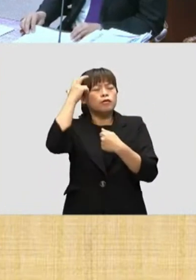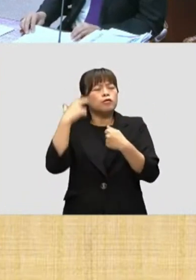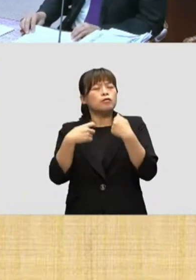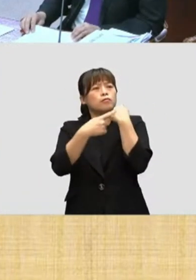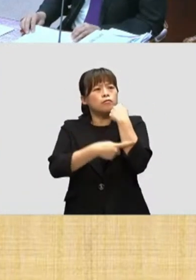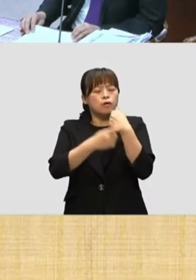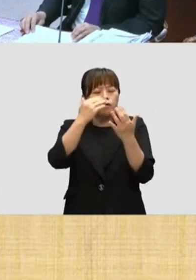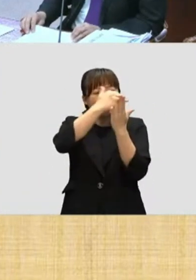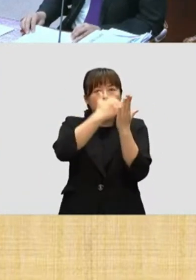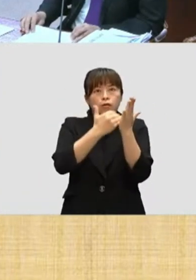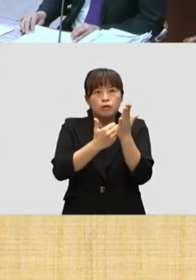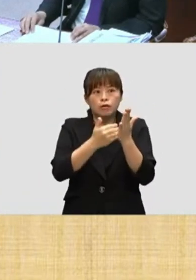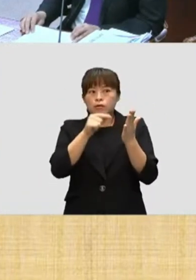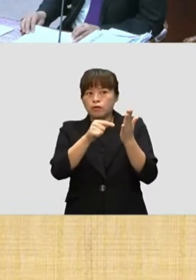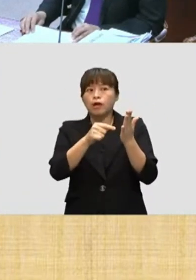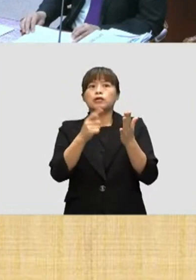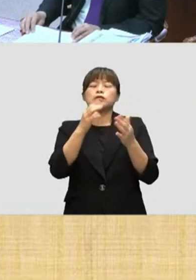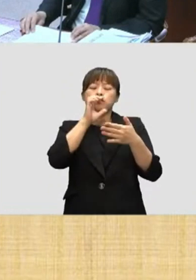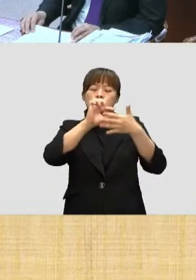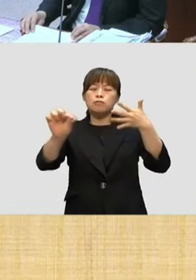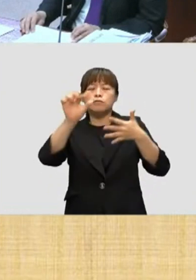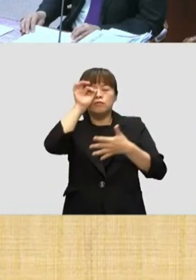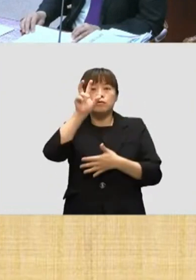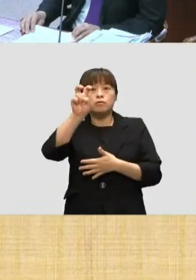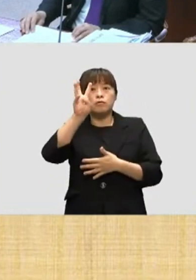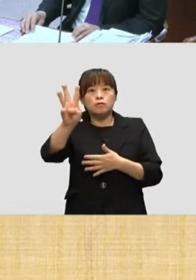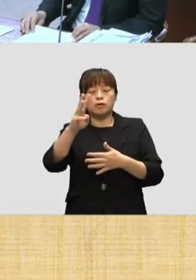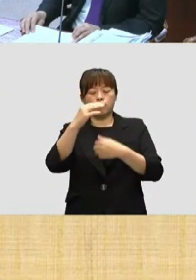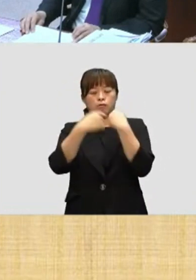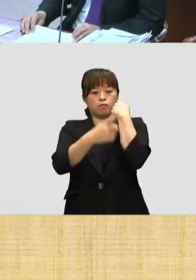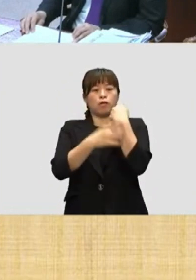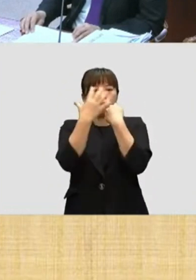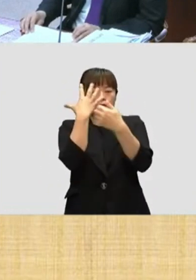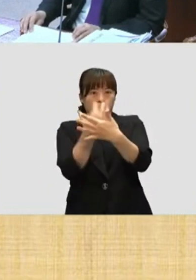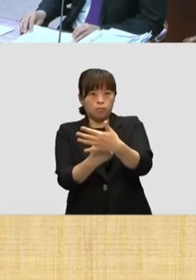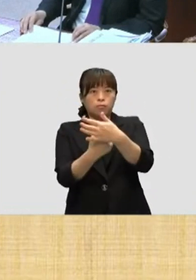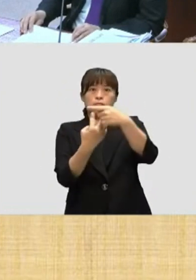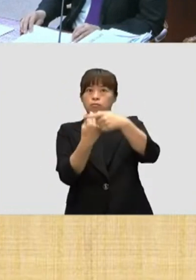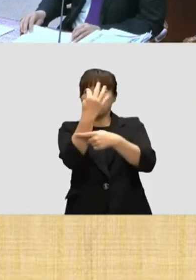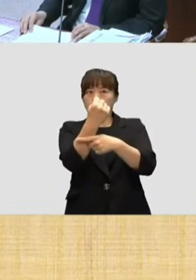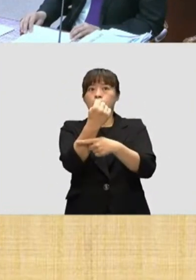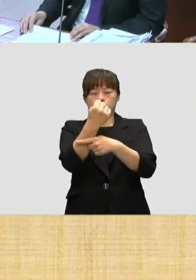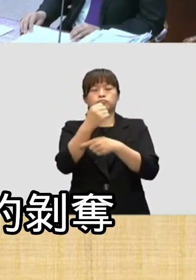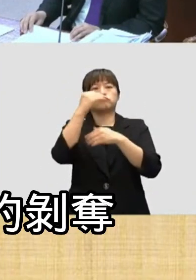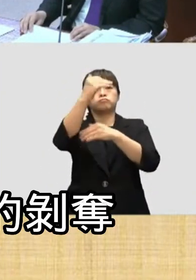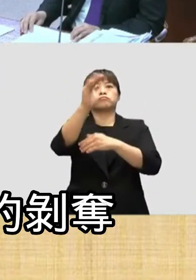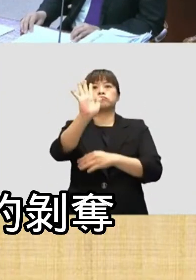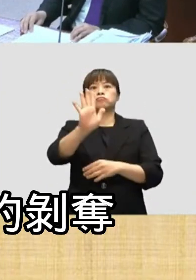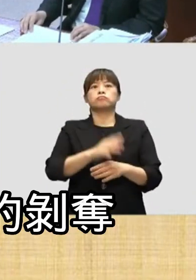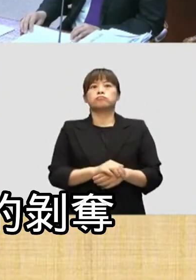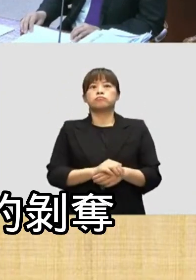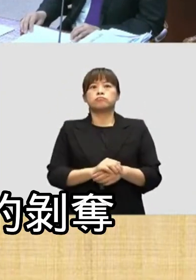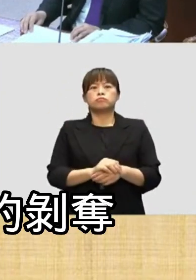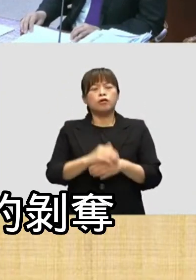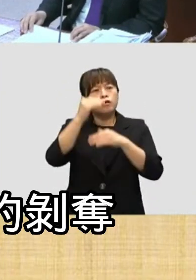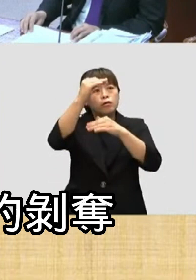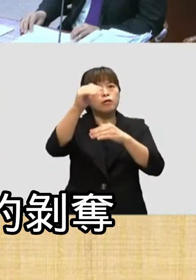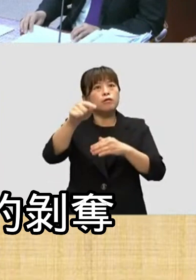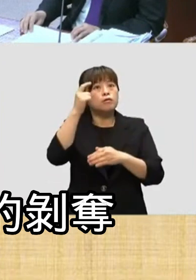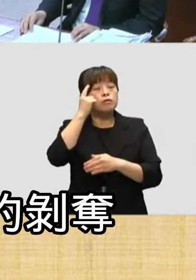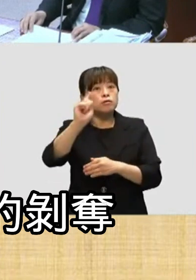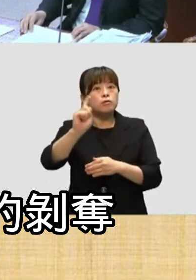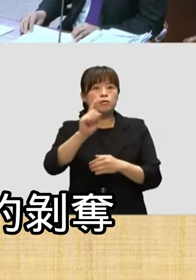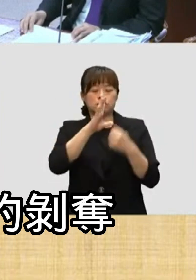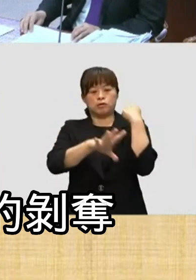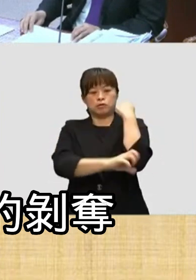基本权仍然可以在第23条法律保留比例原则的框架下限制，而所谓的限制就是包